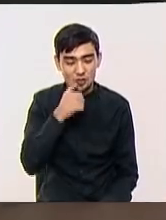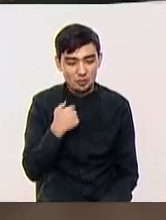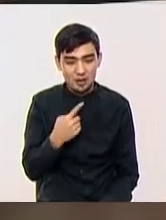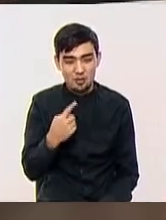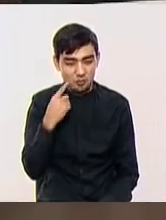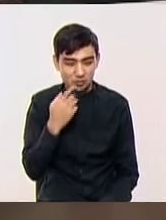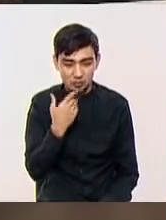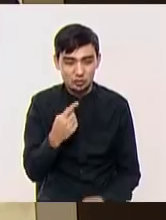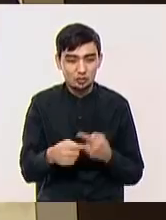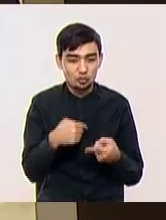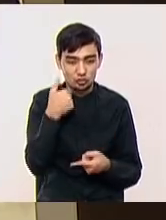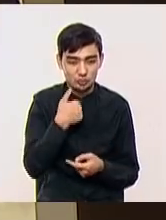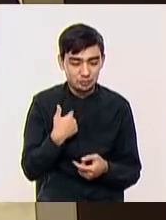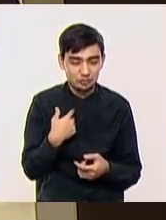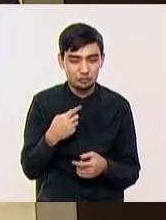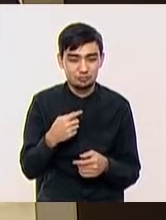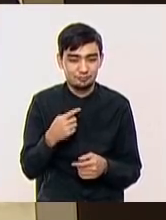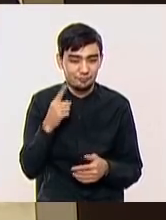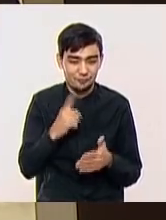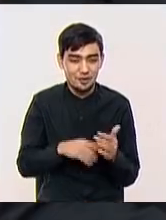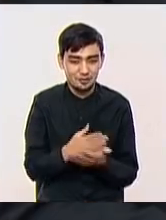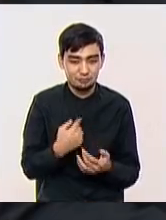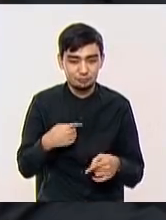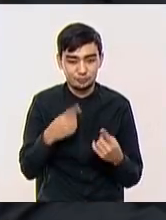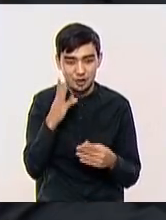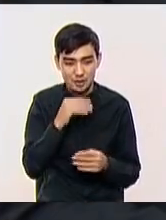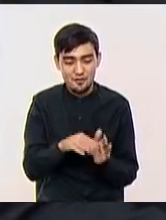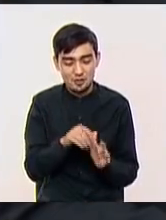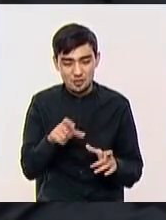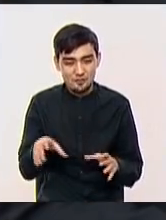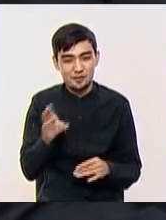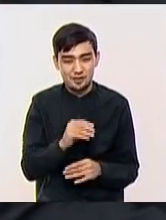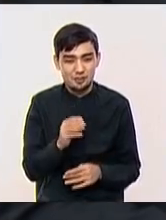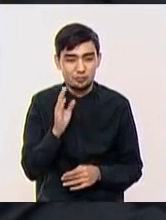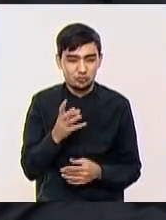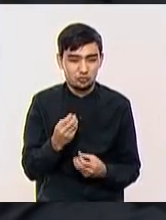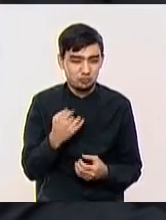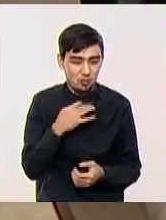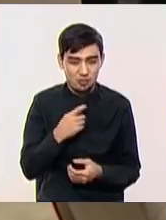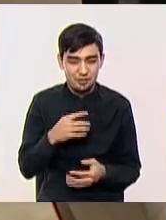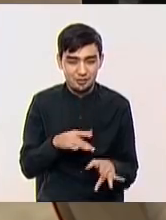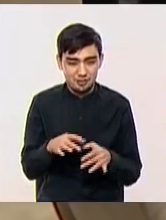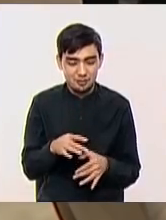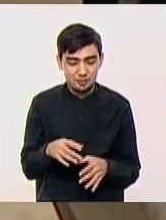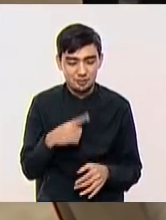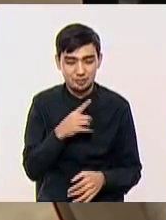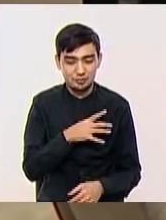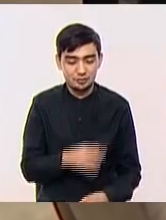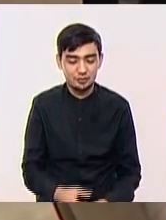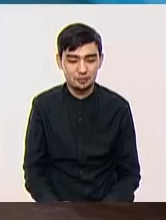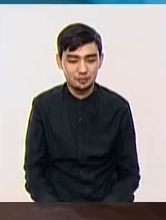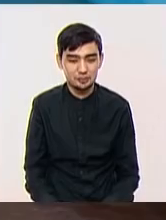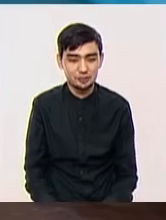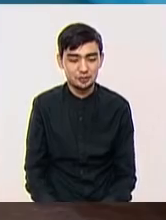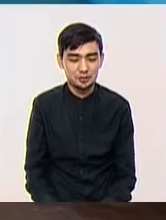келер жылдан үміт көп. Депутаттар жаңа жылда атқарылар іс, бағындырар белес көп дейді. Лайым солай болғай. Бақыт Нұрбейсенбай,